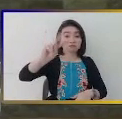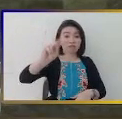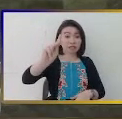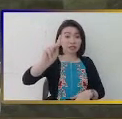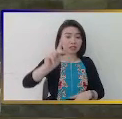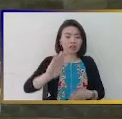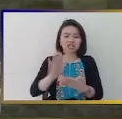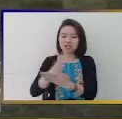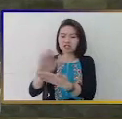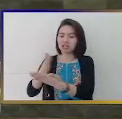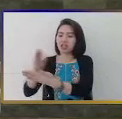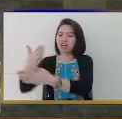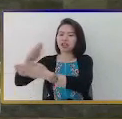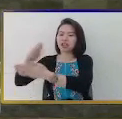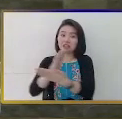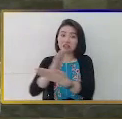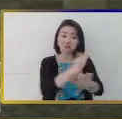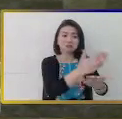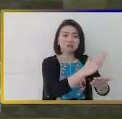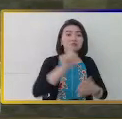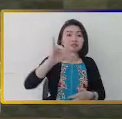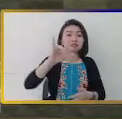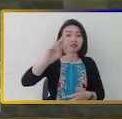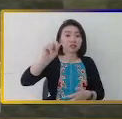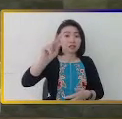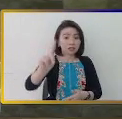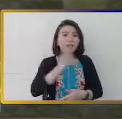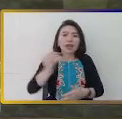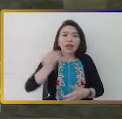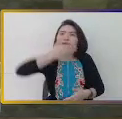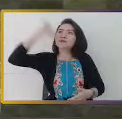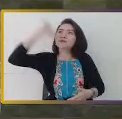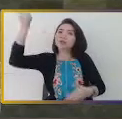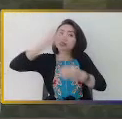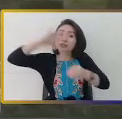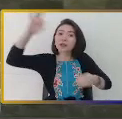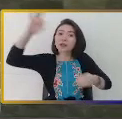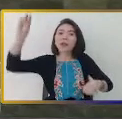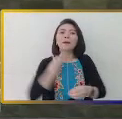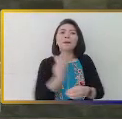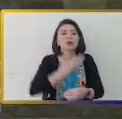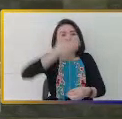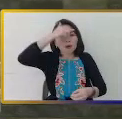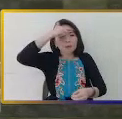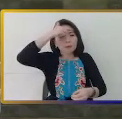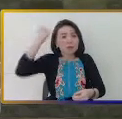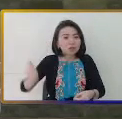link. That's the reason why we're winning people, because we are proud of our God.